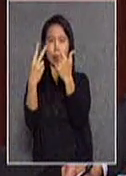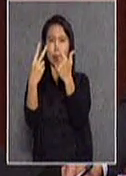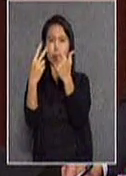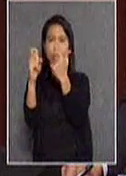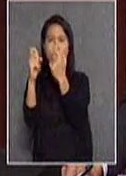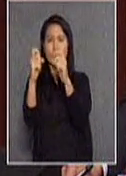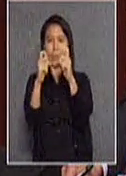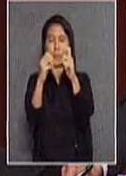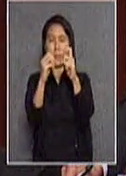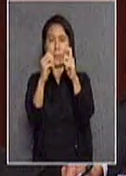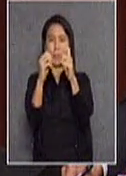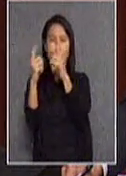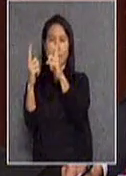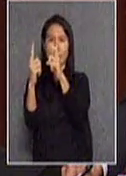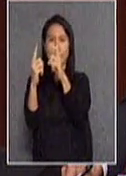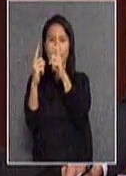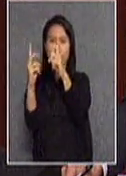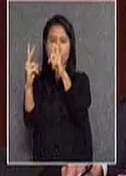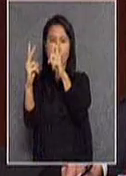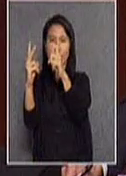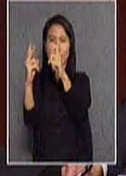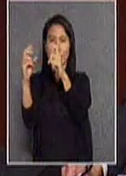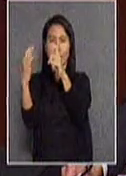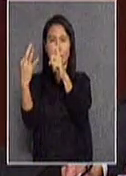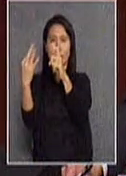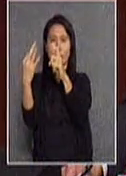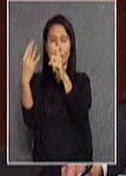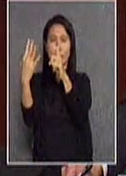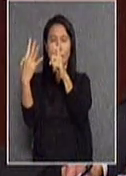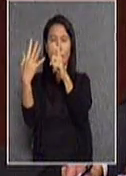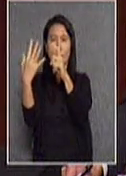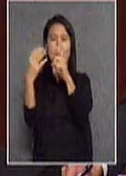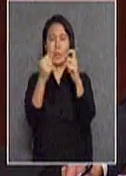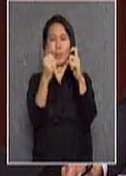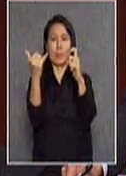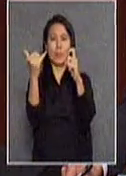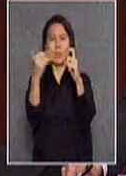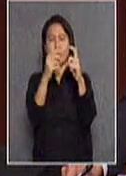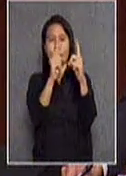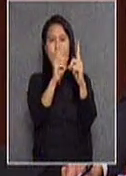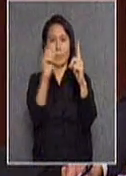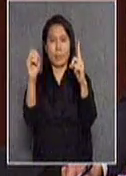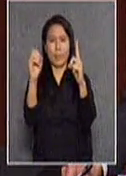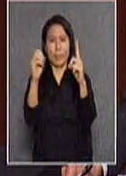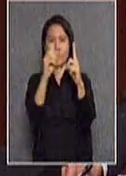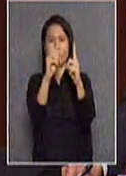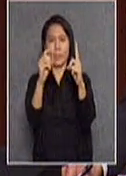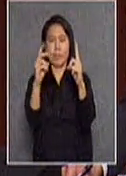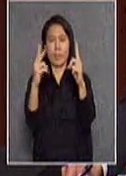90、91、92、94、95、96、100、